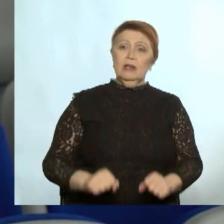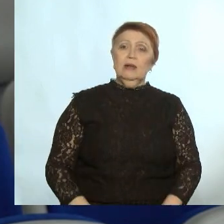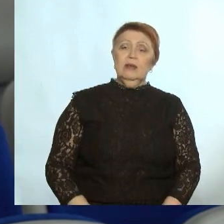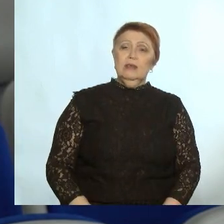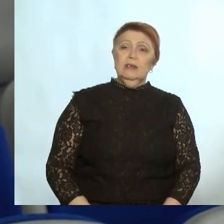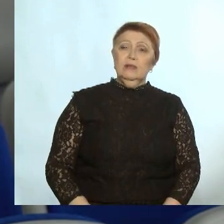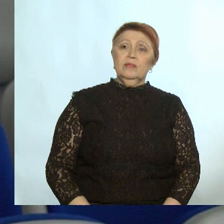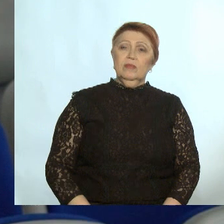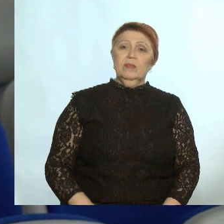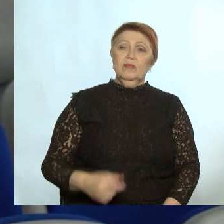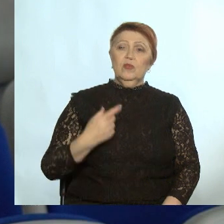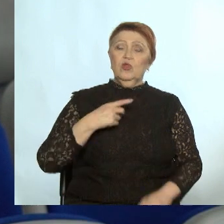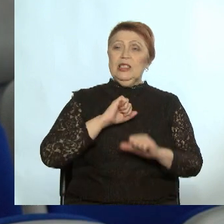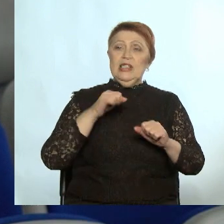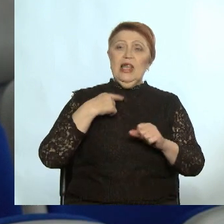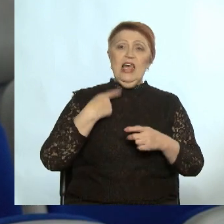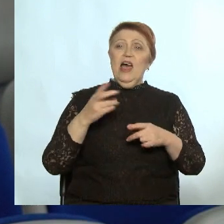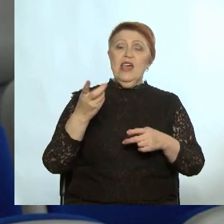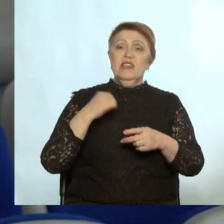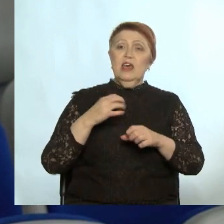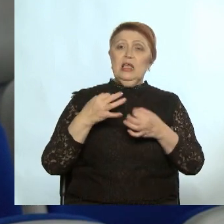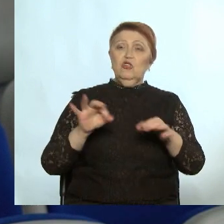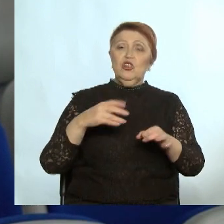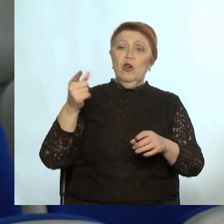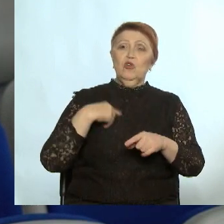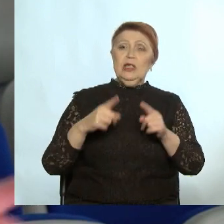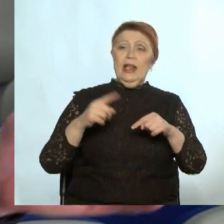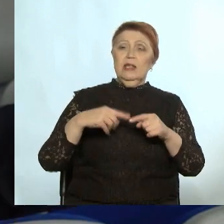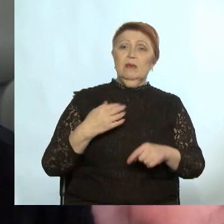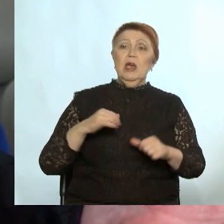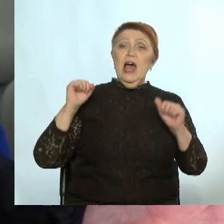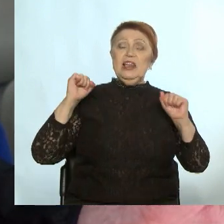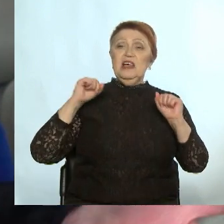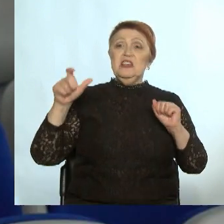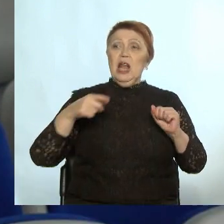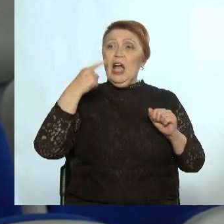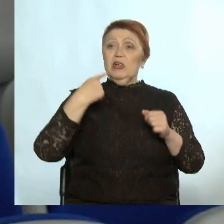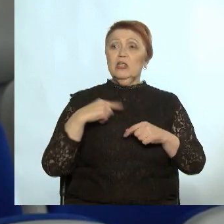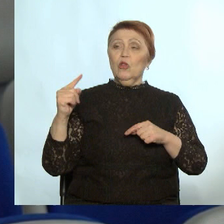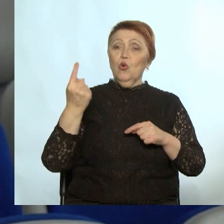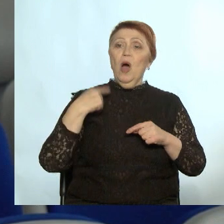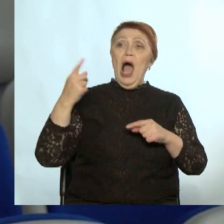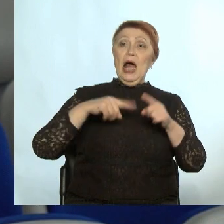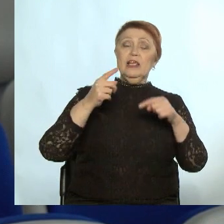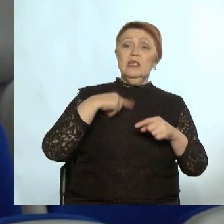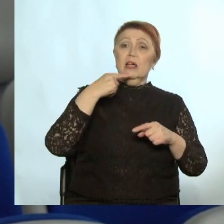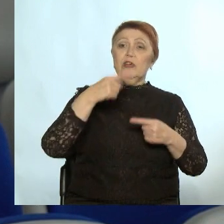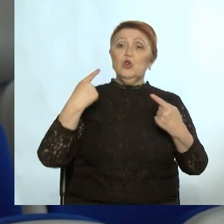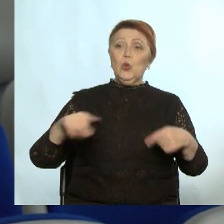отдал. Это я родителям запрещаю делать, потому что, ну, тренер говорит одно, родитель на трибуне говорит другое. В